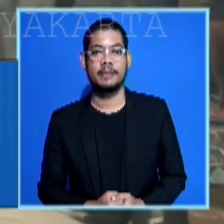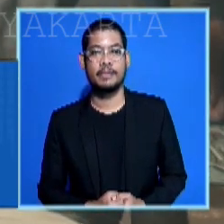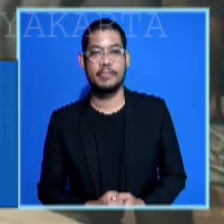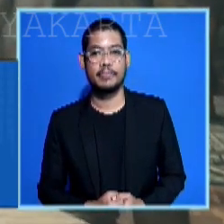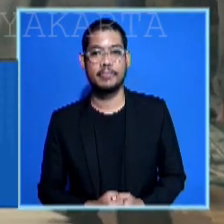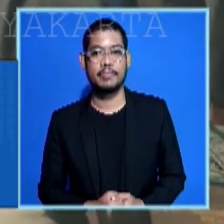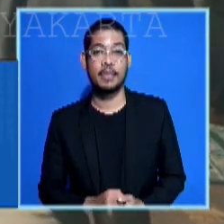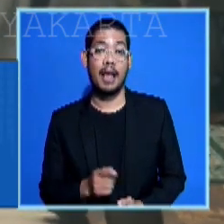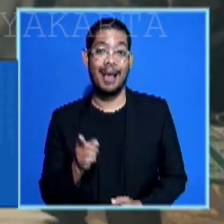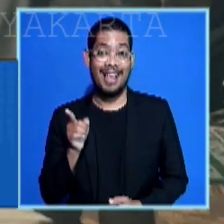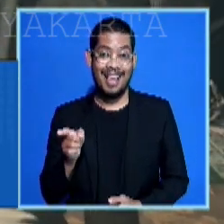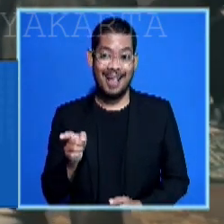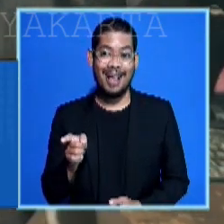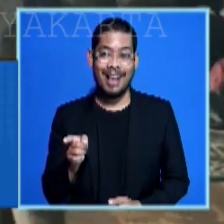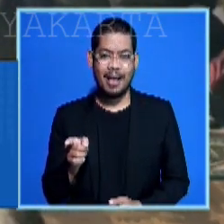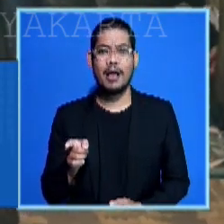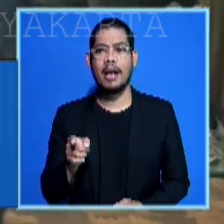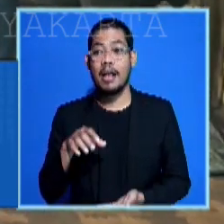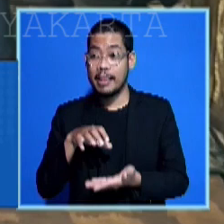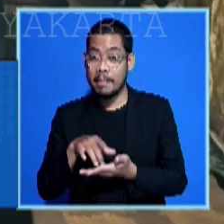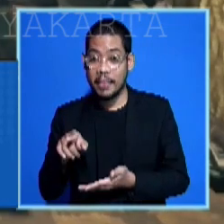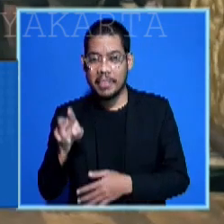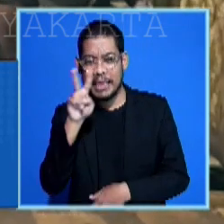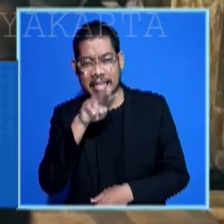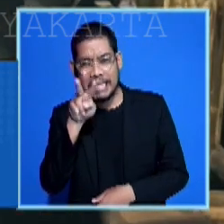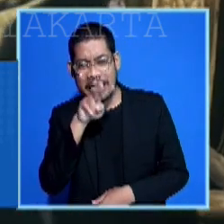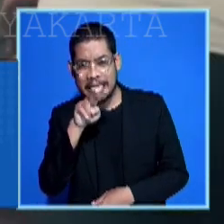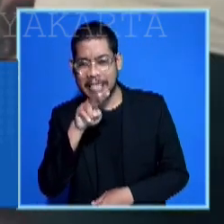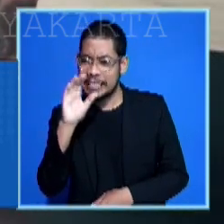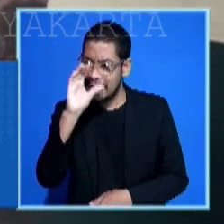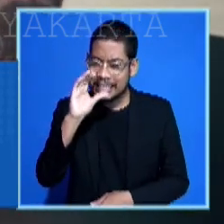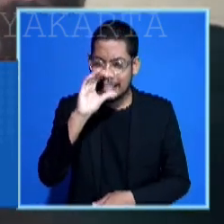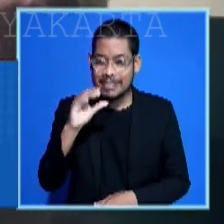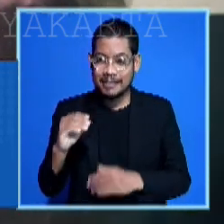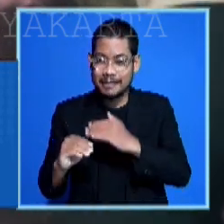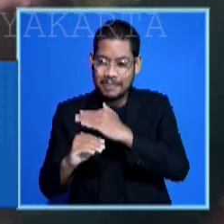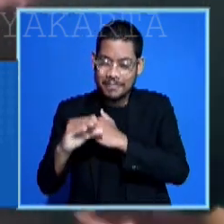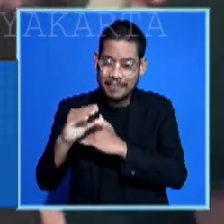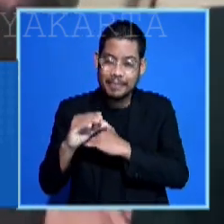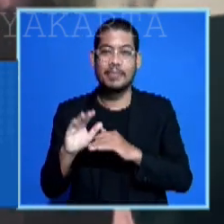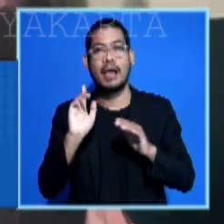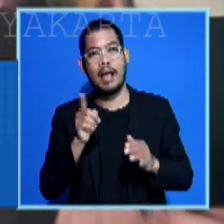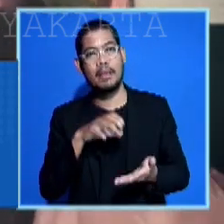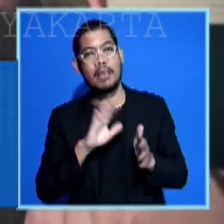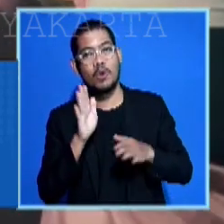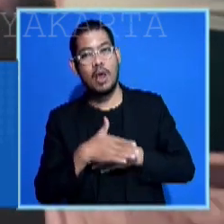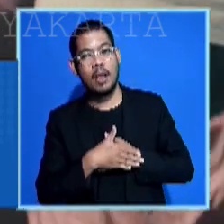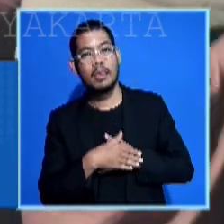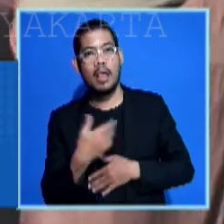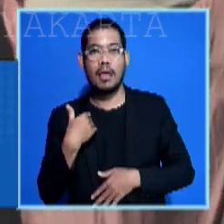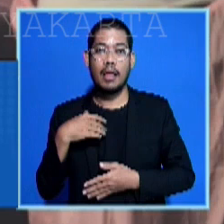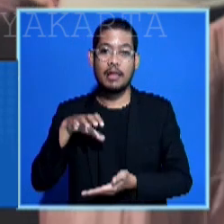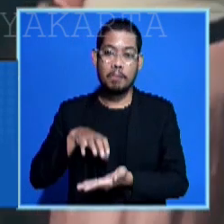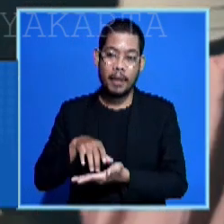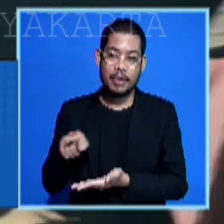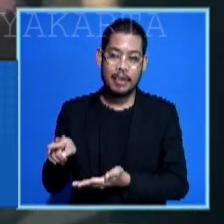Nah, karena untuk berburu sunrise bertepatan dengan ibadah sholat subuh, di pendakian juga telah tersedia musola untuk